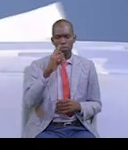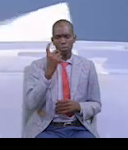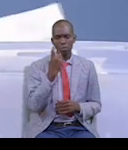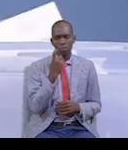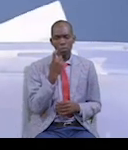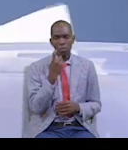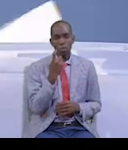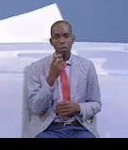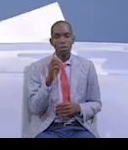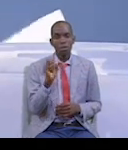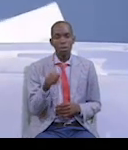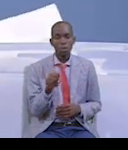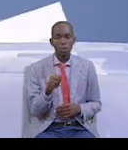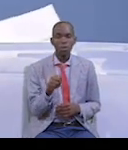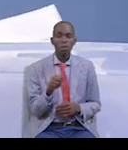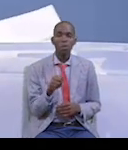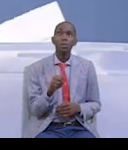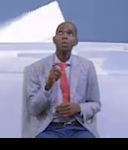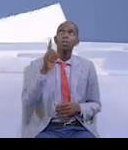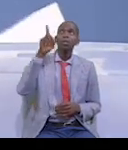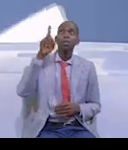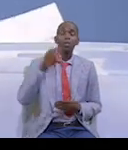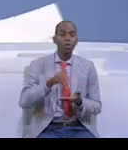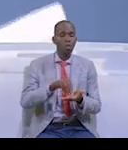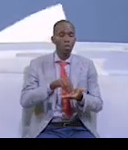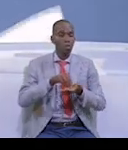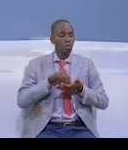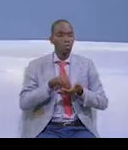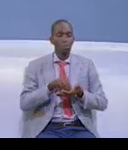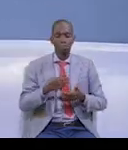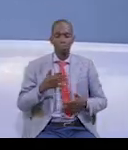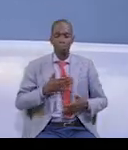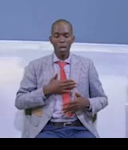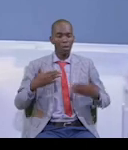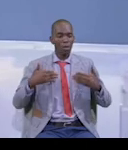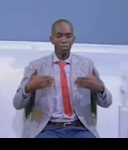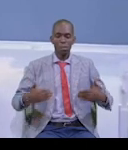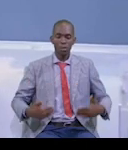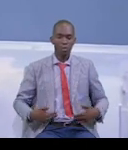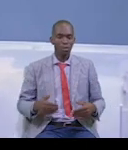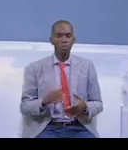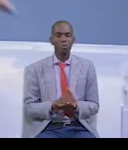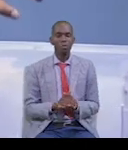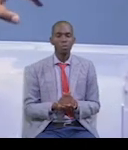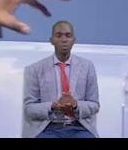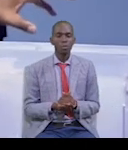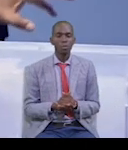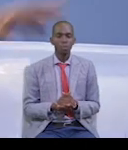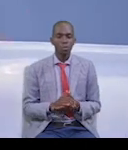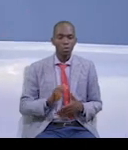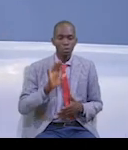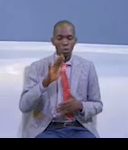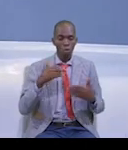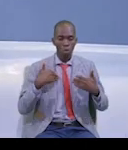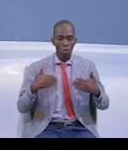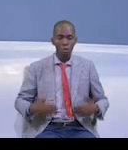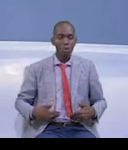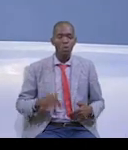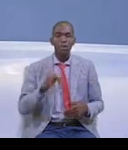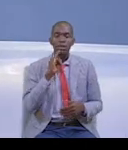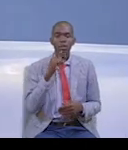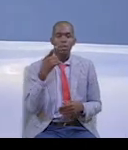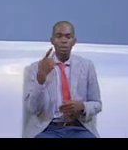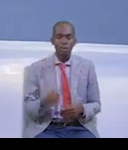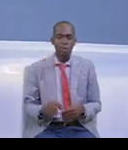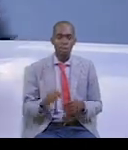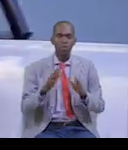he owns my body ఆయనకు నా దేహము ఆయన సొంతం body is the temple of the holy ghost